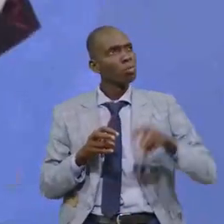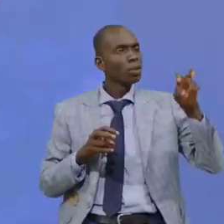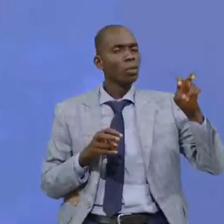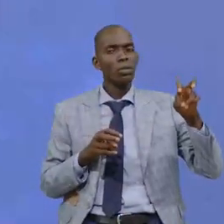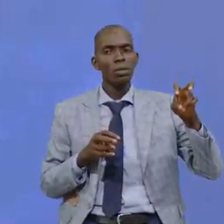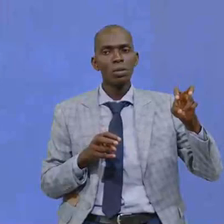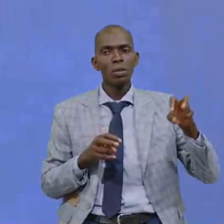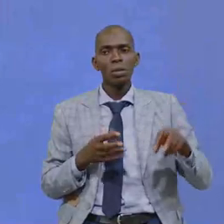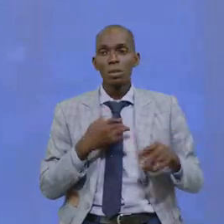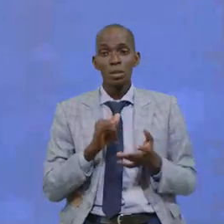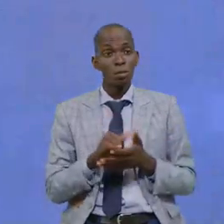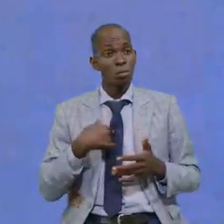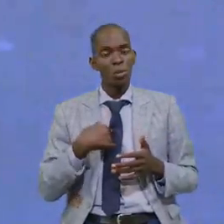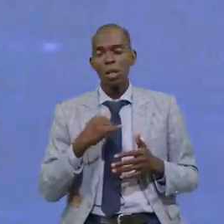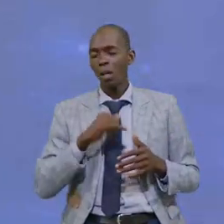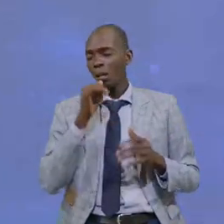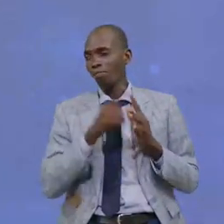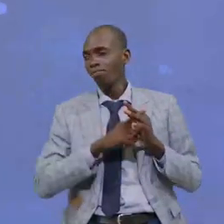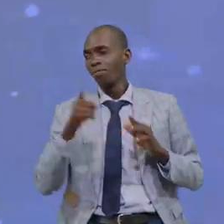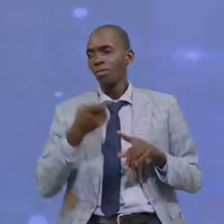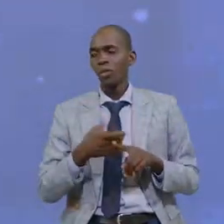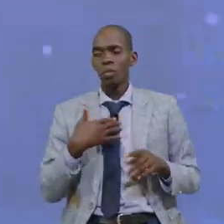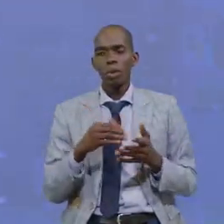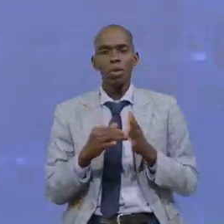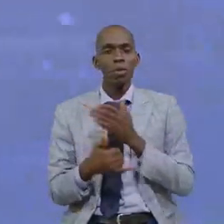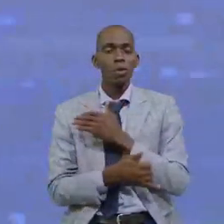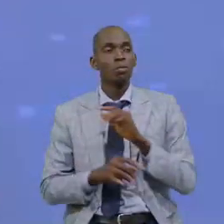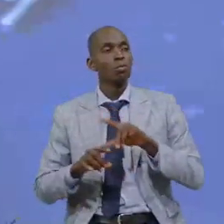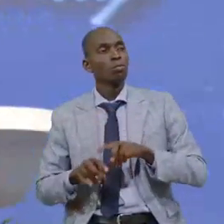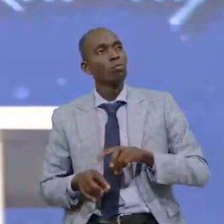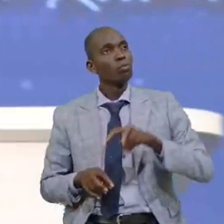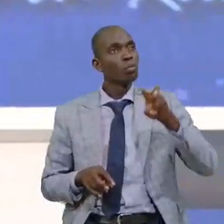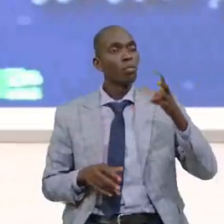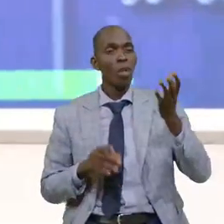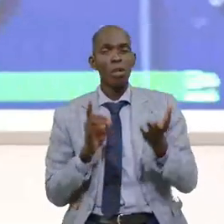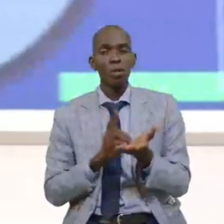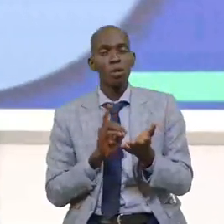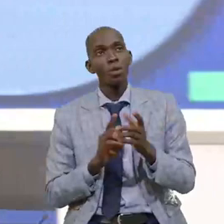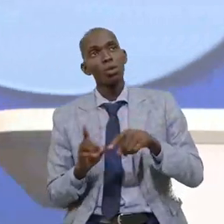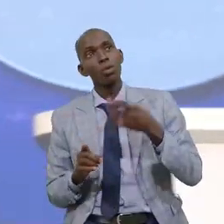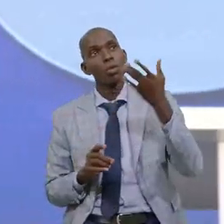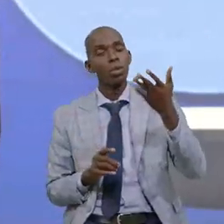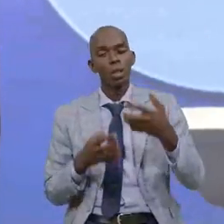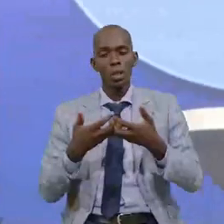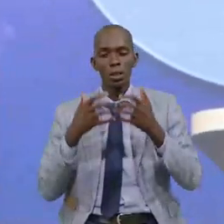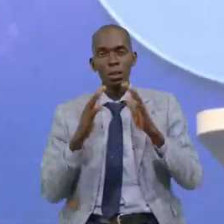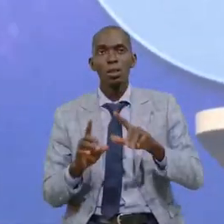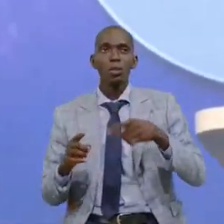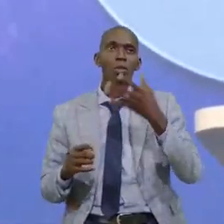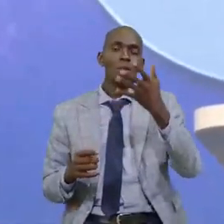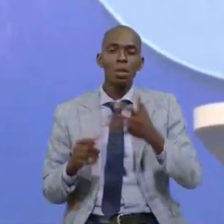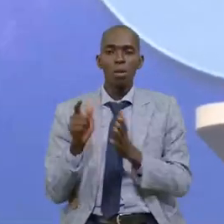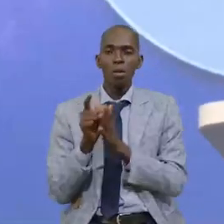ils s'en vont. Ils disent, ah, j'échappe, je vais échapper du pays. Et ils vont là-bas, les docteurs vont là-bas, les ingénieurs vont